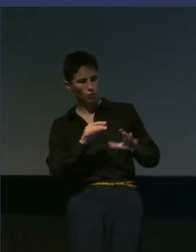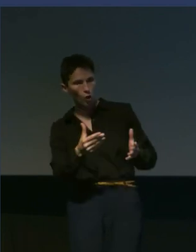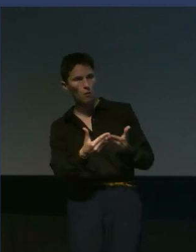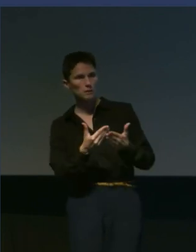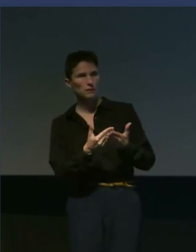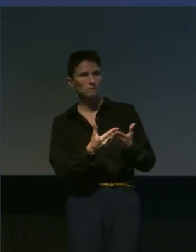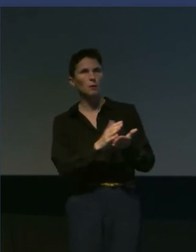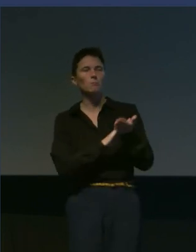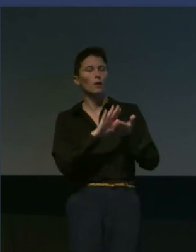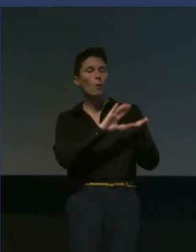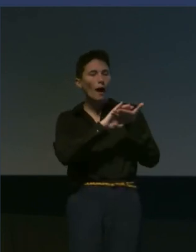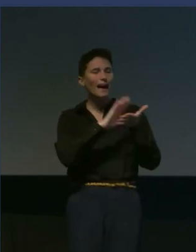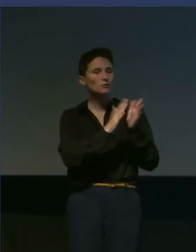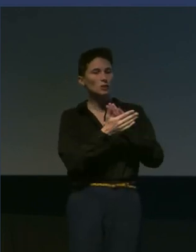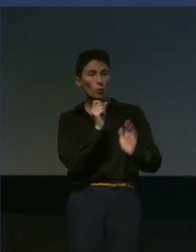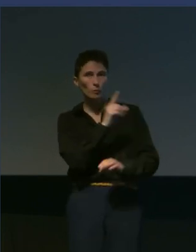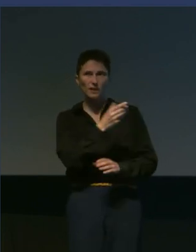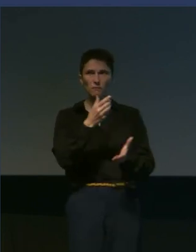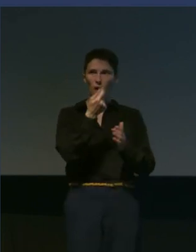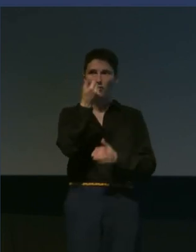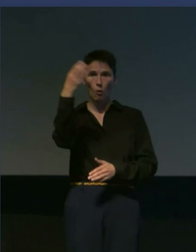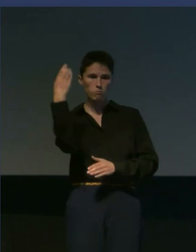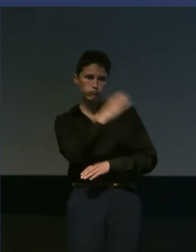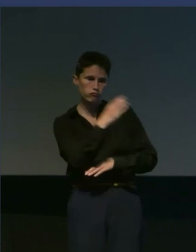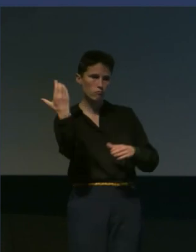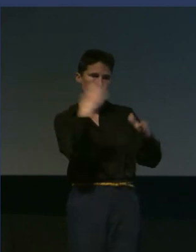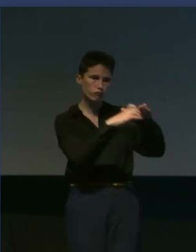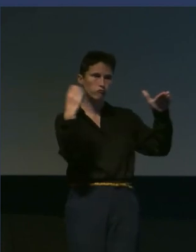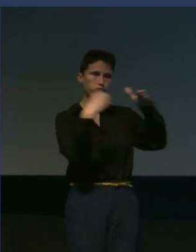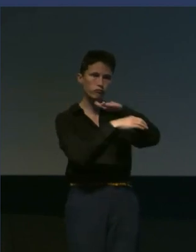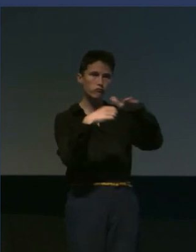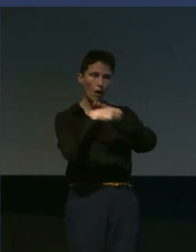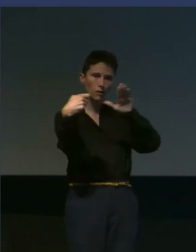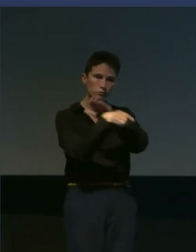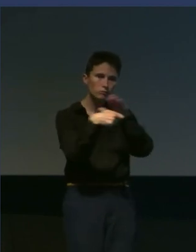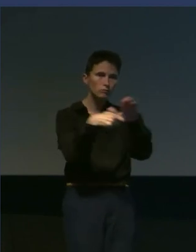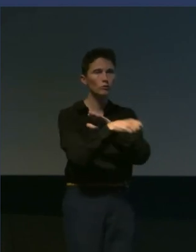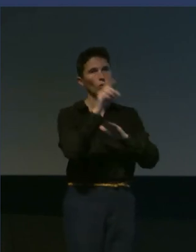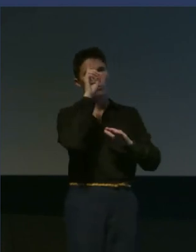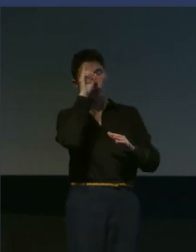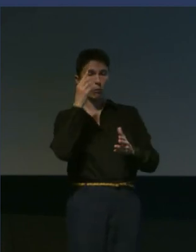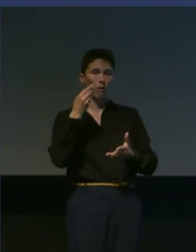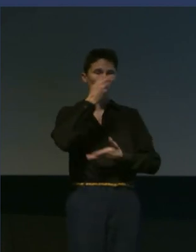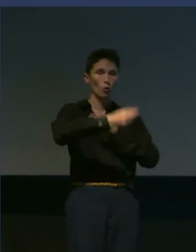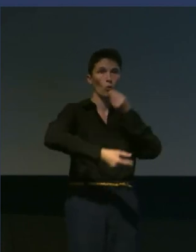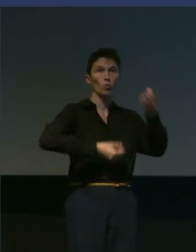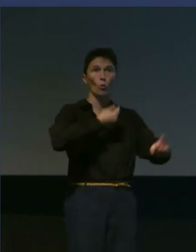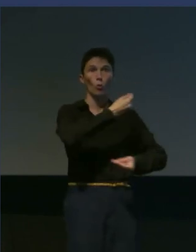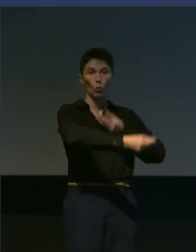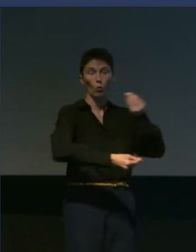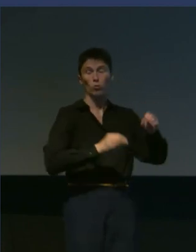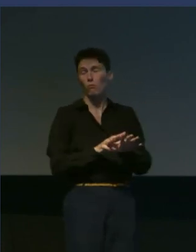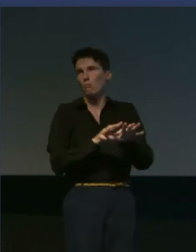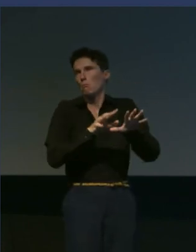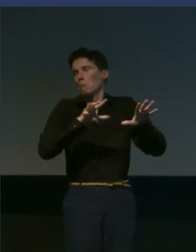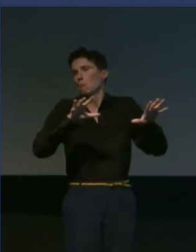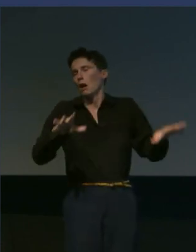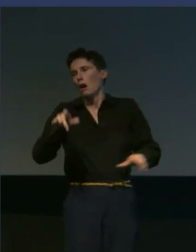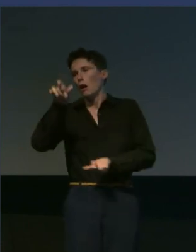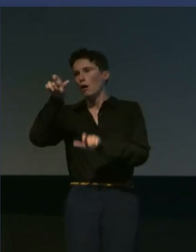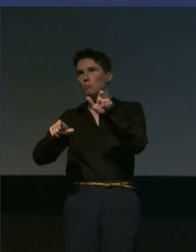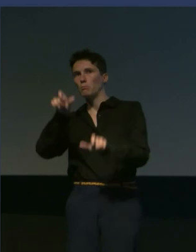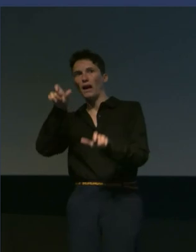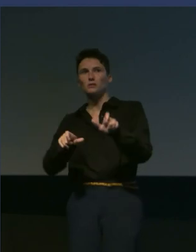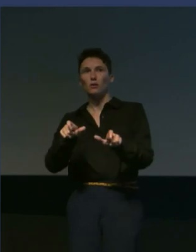cette association-là, qui a quand même beaucoup de moyens, parce qu'ils reçoivent des dons de la part des gens qui travaillent